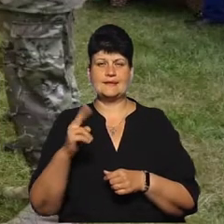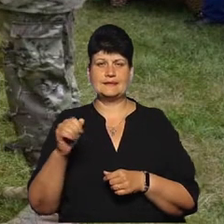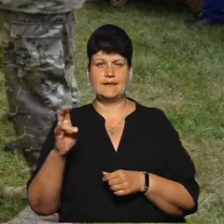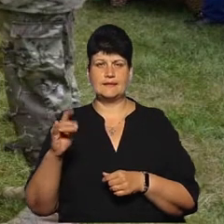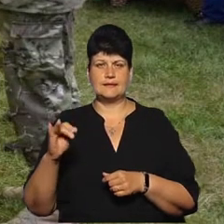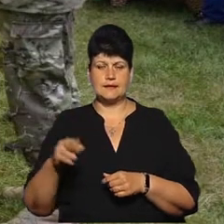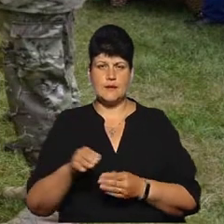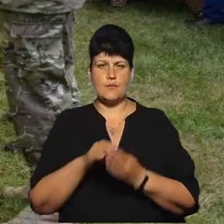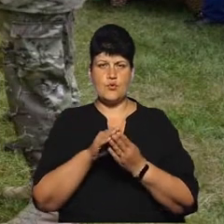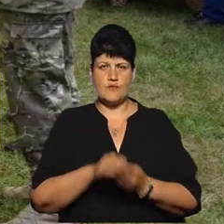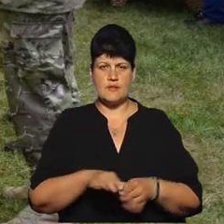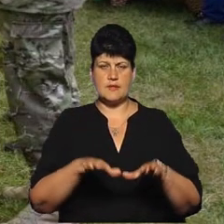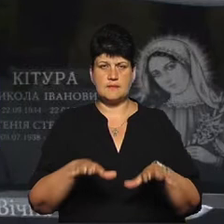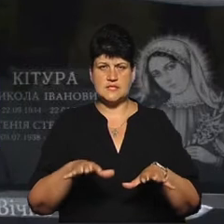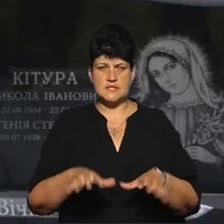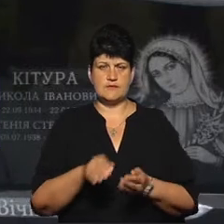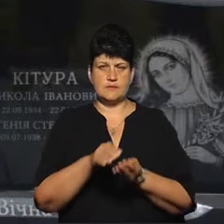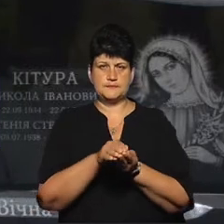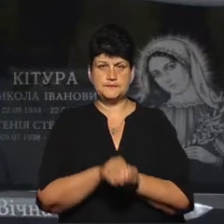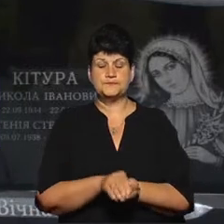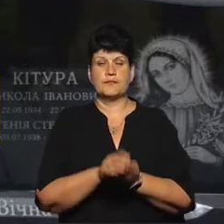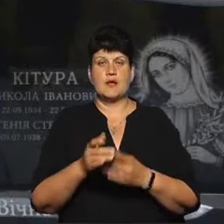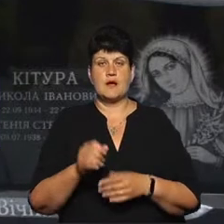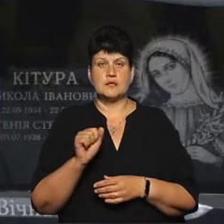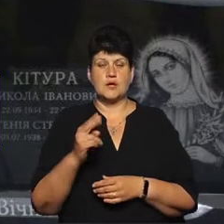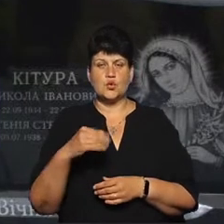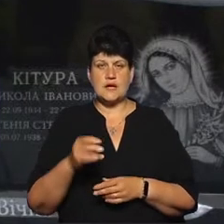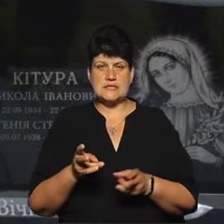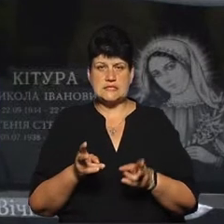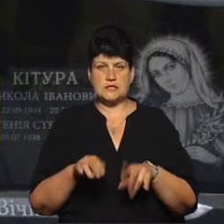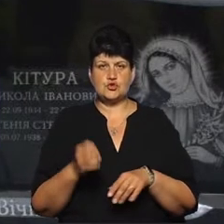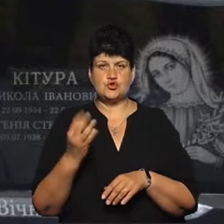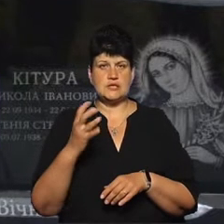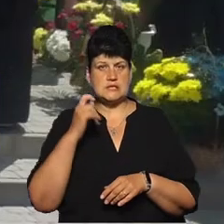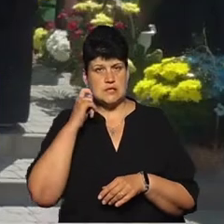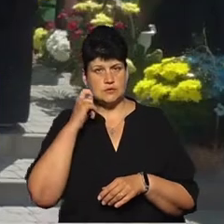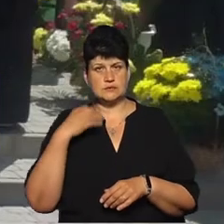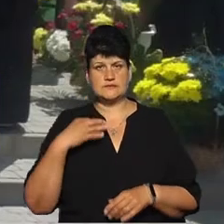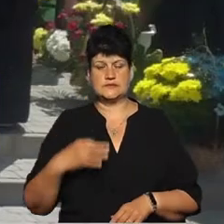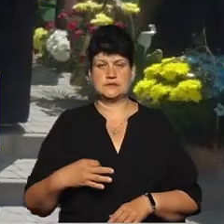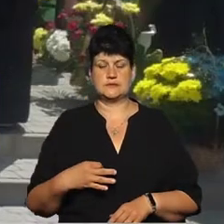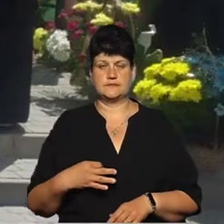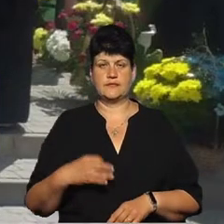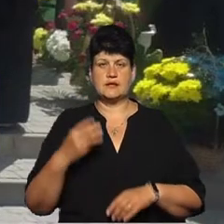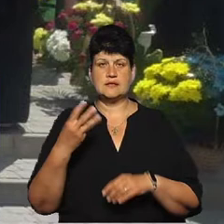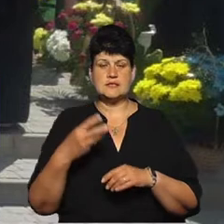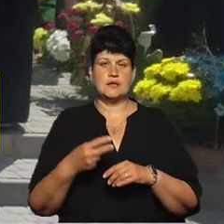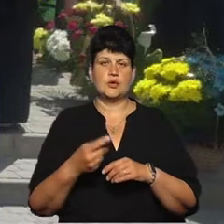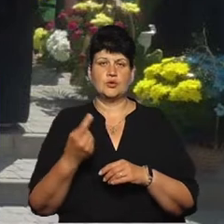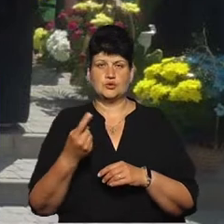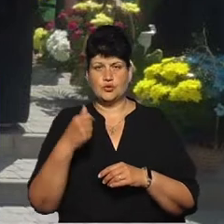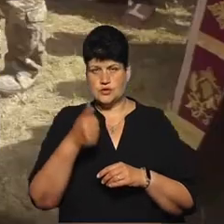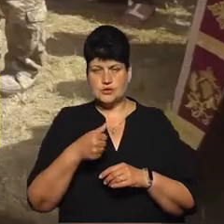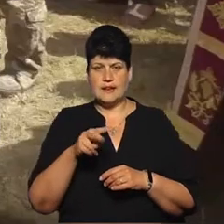Поховали бійця на місцевому кладовищі. В Андрія Дюка залишився 14-річний син. 31-річного Володимира